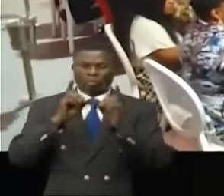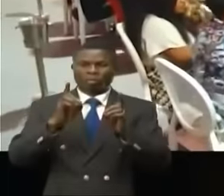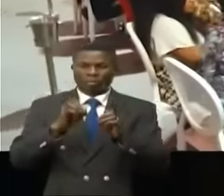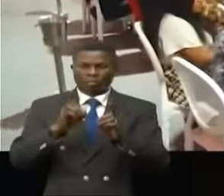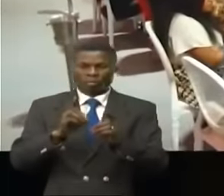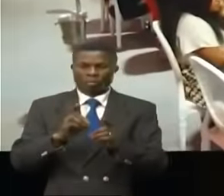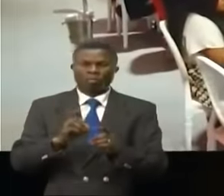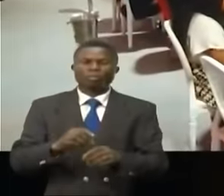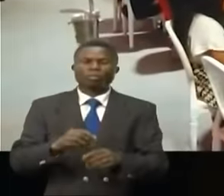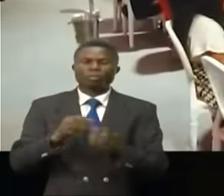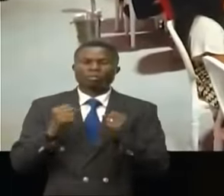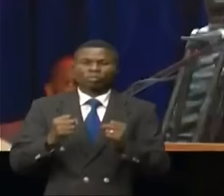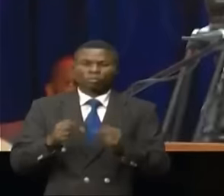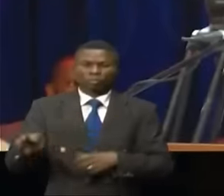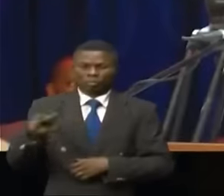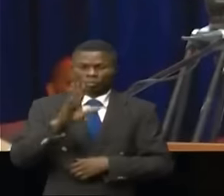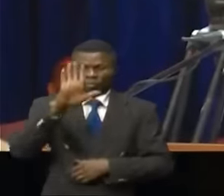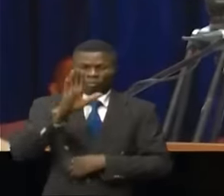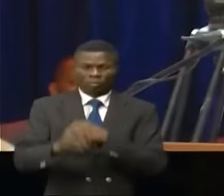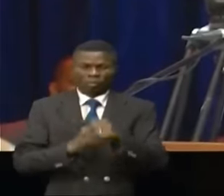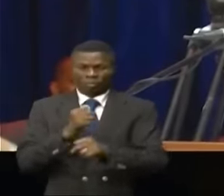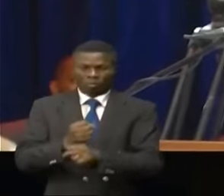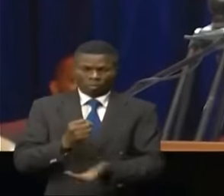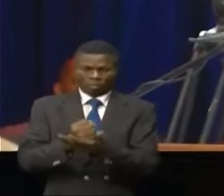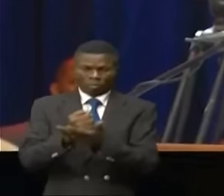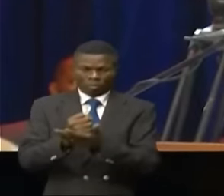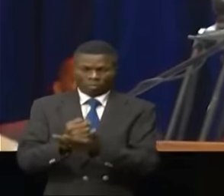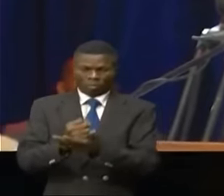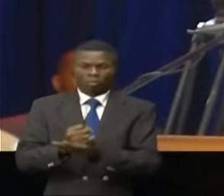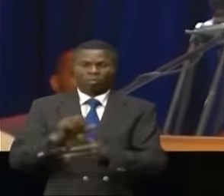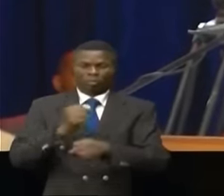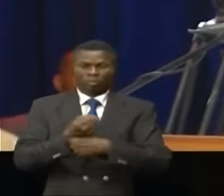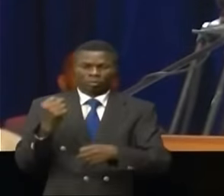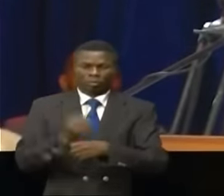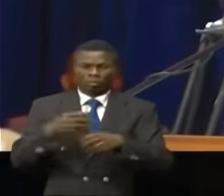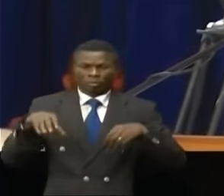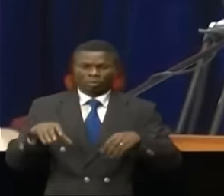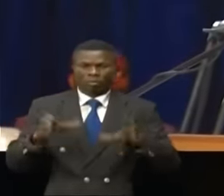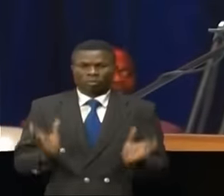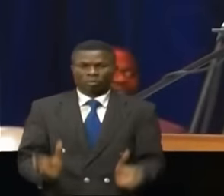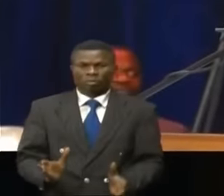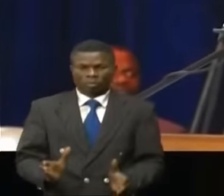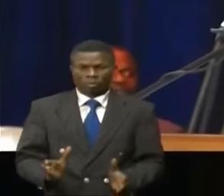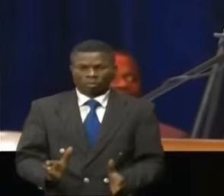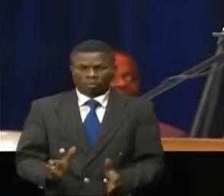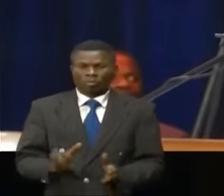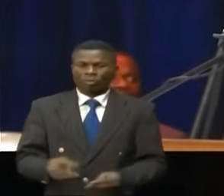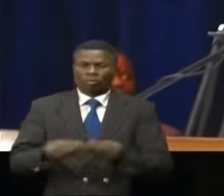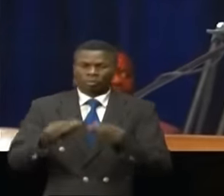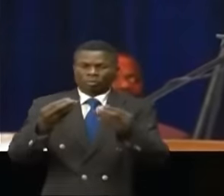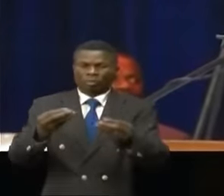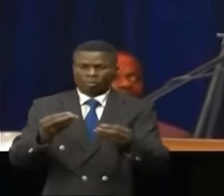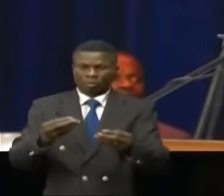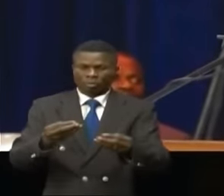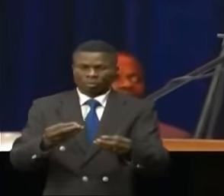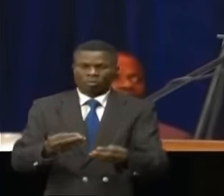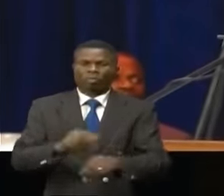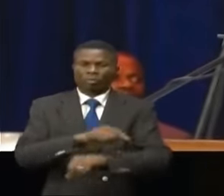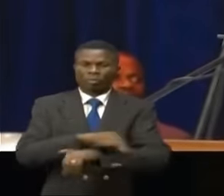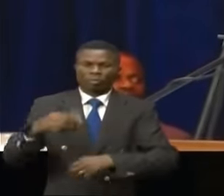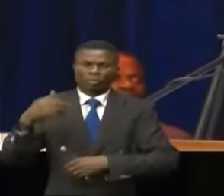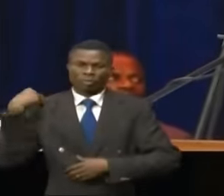votre mandature a permis à l'écosystème entrepreneurial congolais de se doter à la fois des